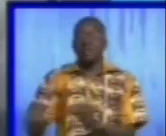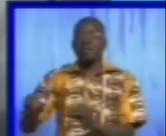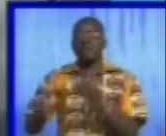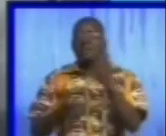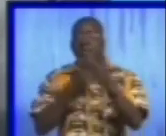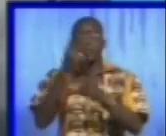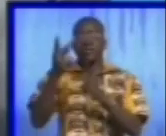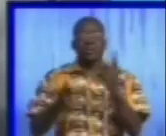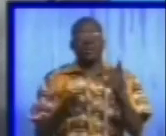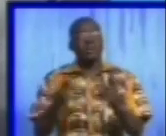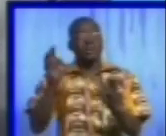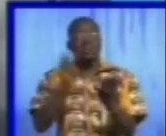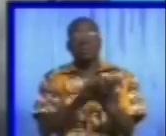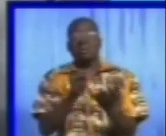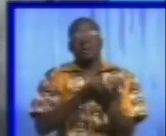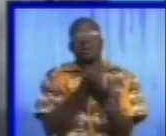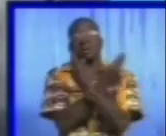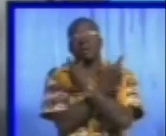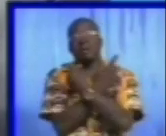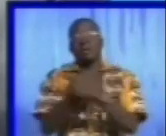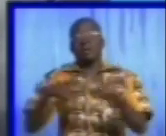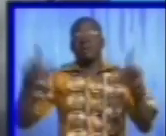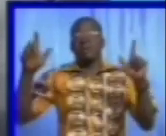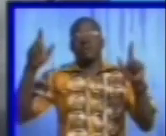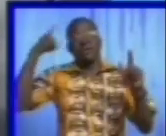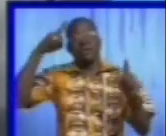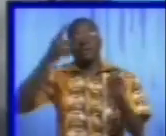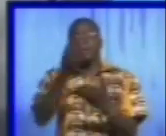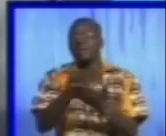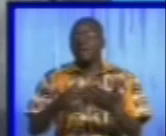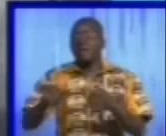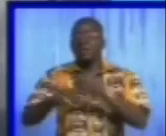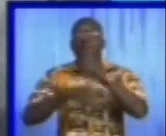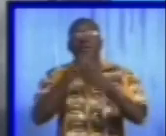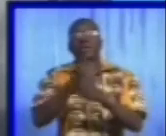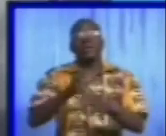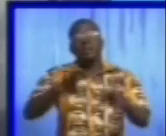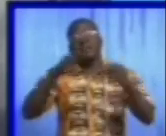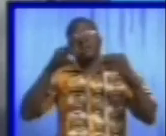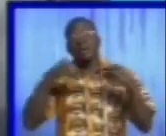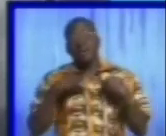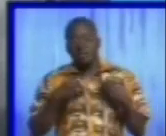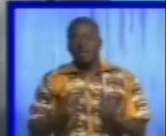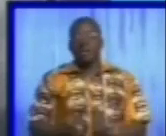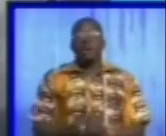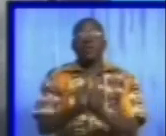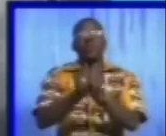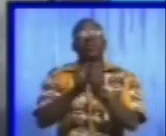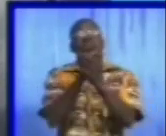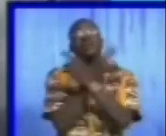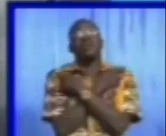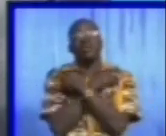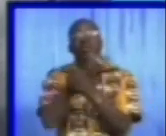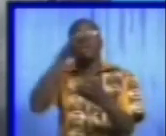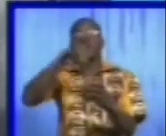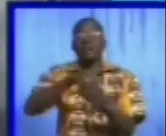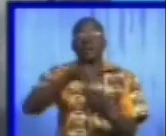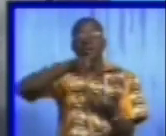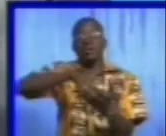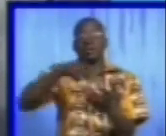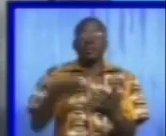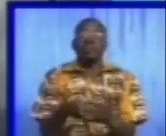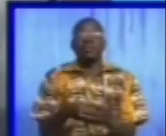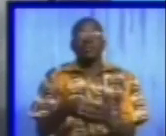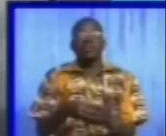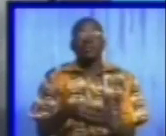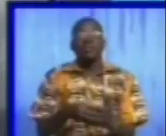médicales gratuites. Donc ces deux institutions, depuis quelques années, ont accepté d'accompagner les retraités dans ce sens-là. Il s'agit,